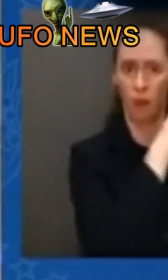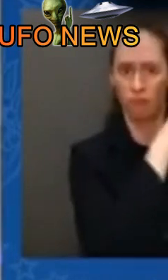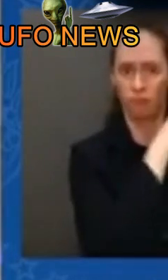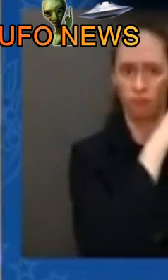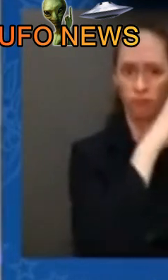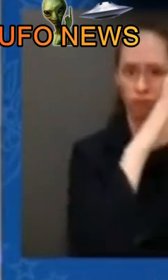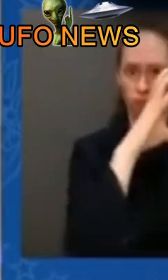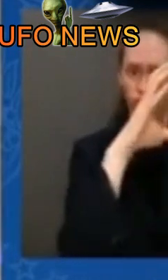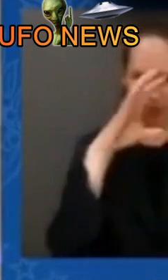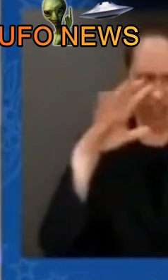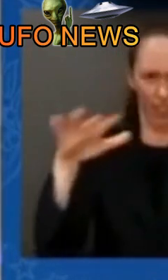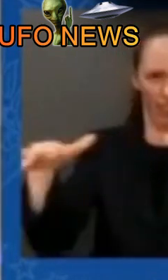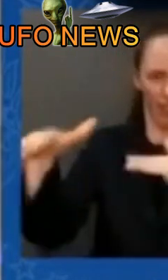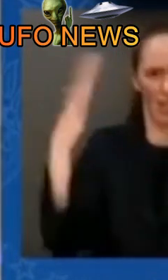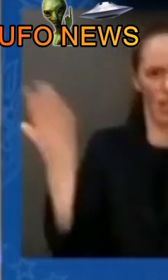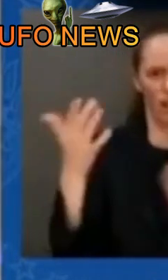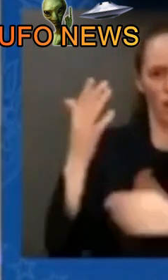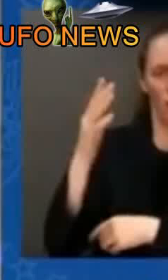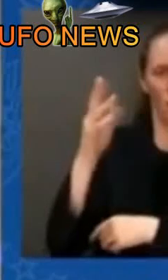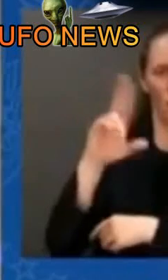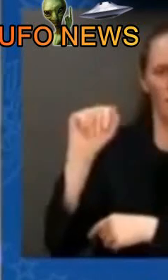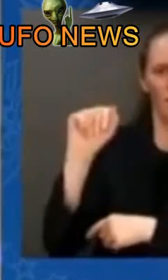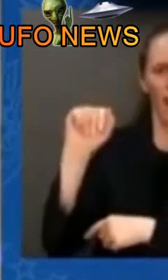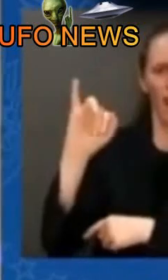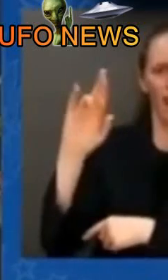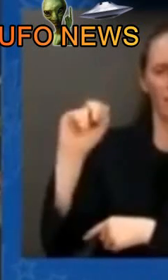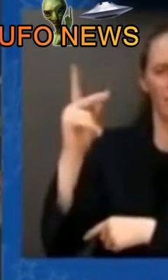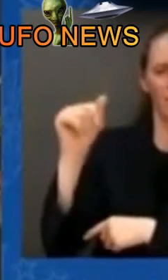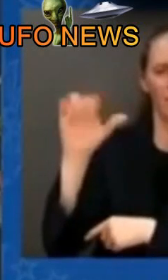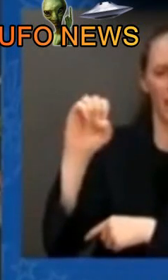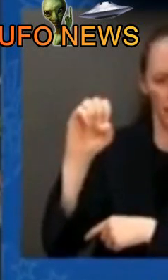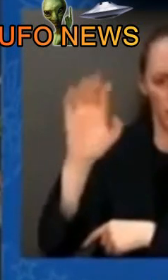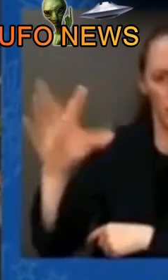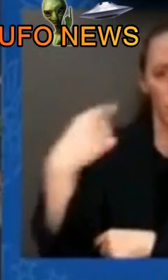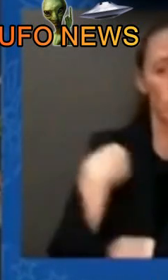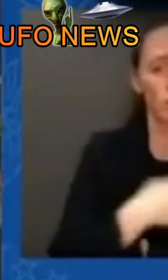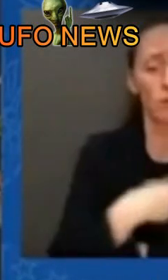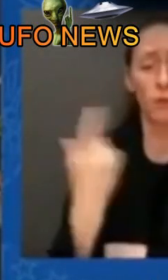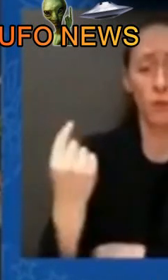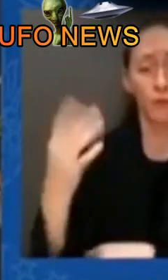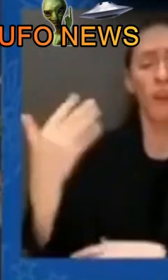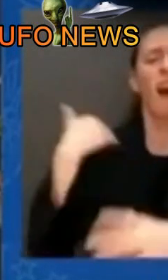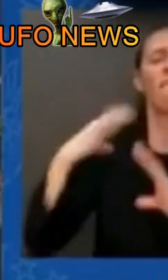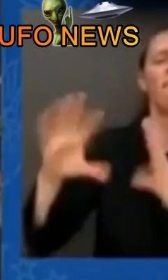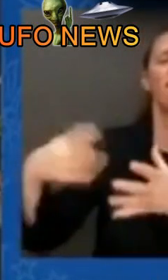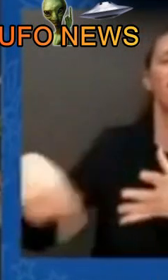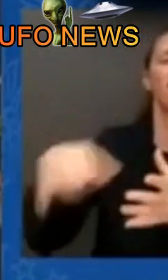American Aerospace Defense Command, so-called NORAD, closely scrutinized